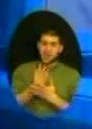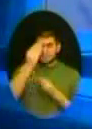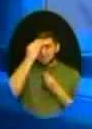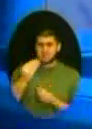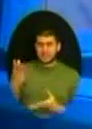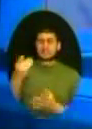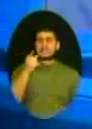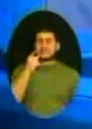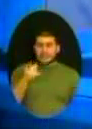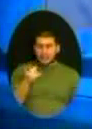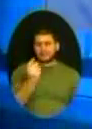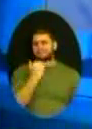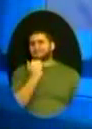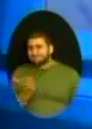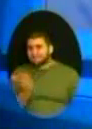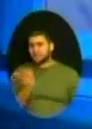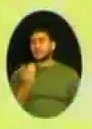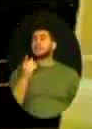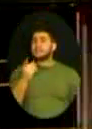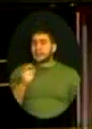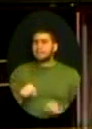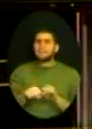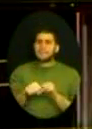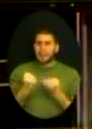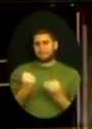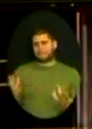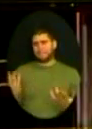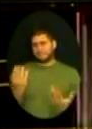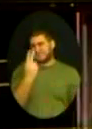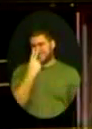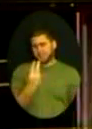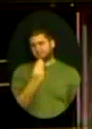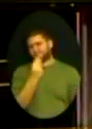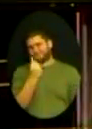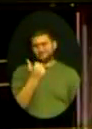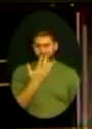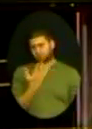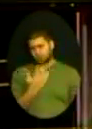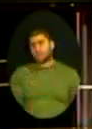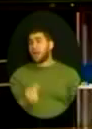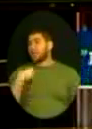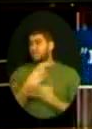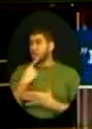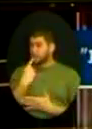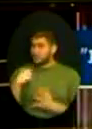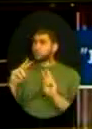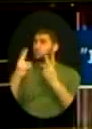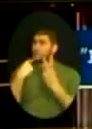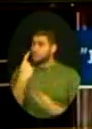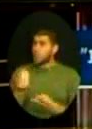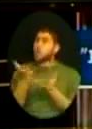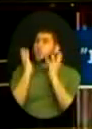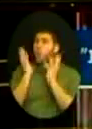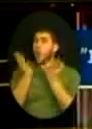מסר, זה מטיל פגם לפחות שנראה לעין בהליך המשפטי. פתחתי ואמרתי ואני חוזרת ואומרת,